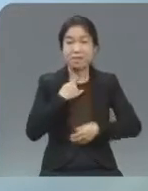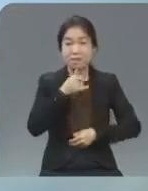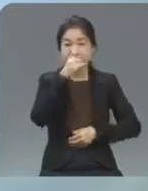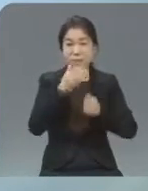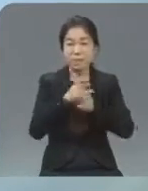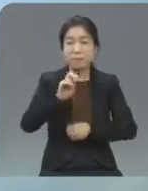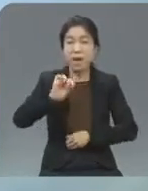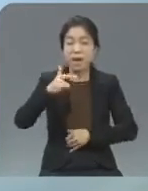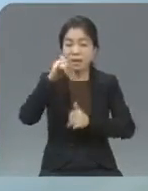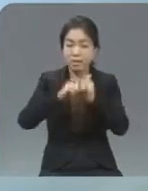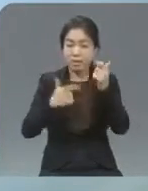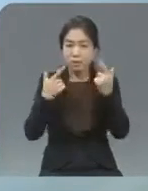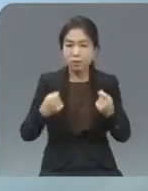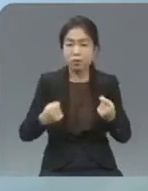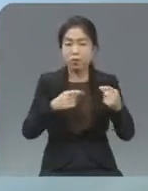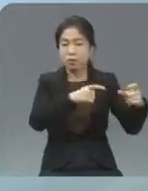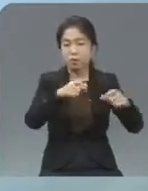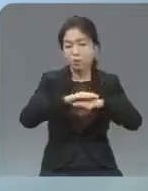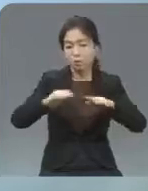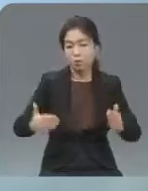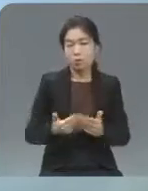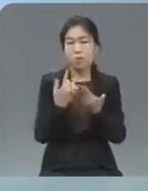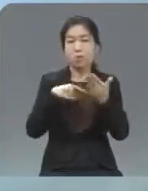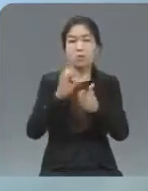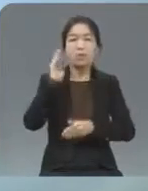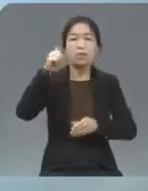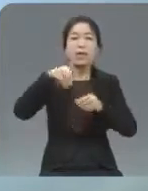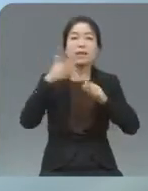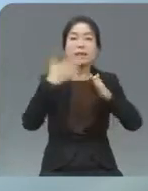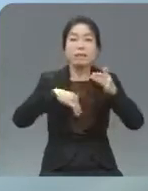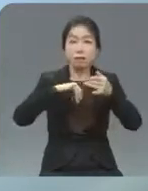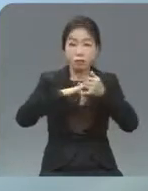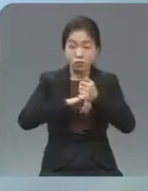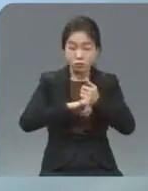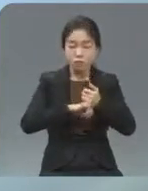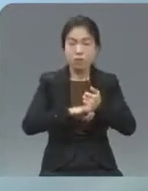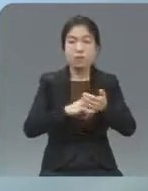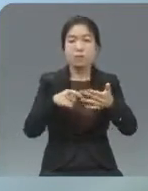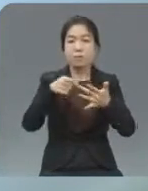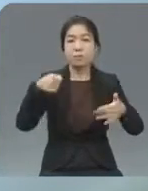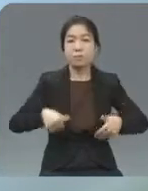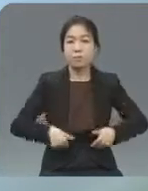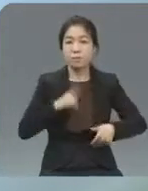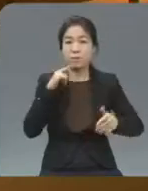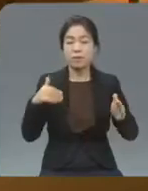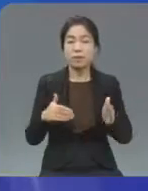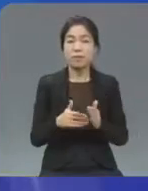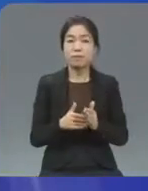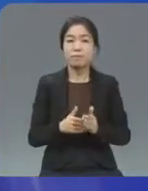또한 지역 균형 발전을 위해 차기 대선 국정과제로 채택돼야 한다고 주장했습니다.